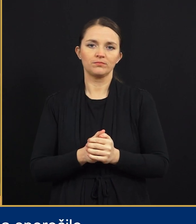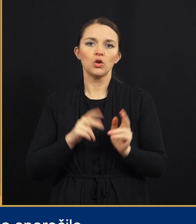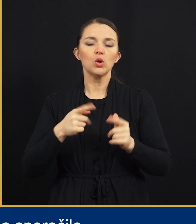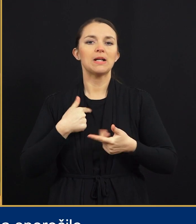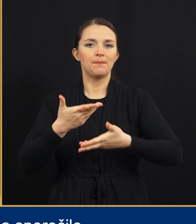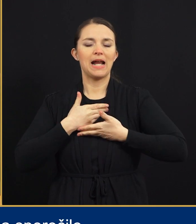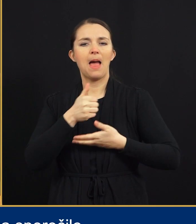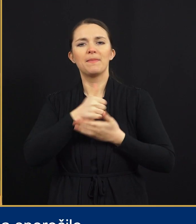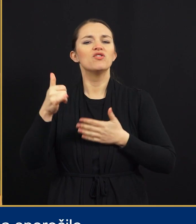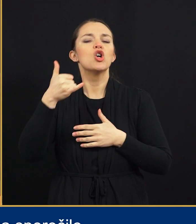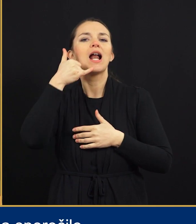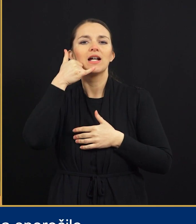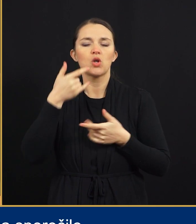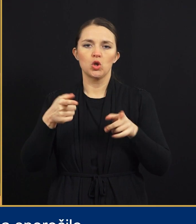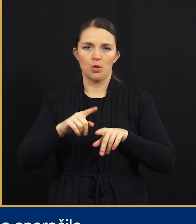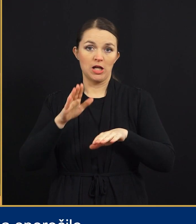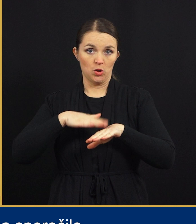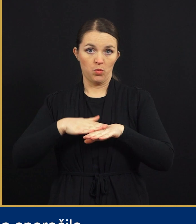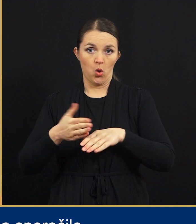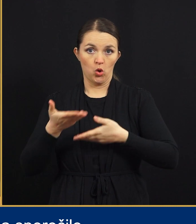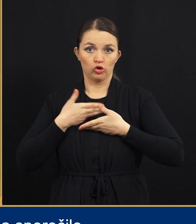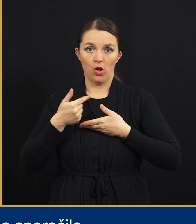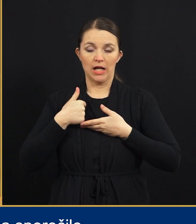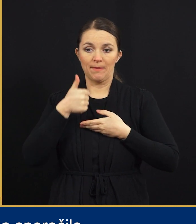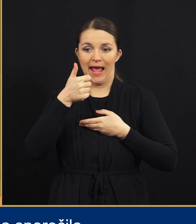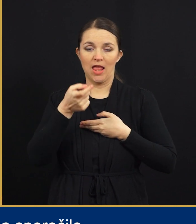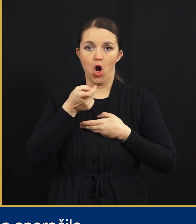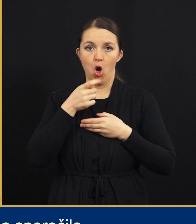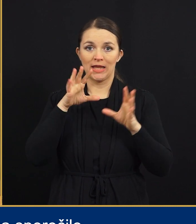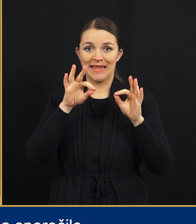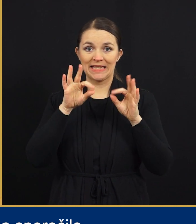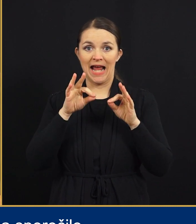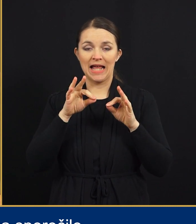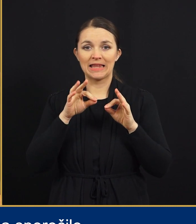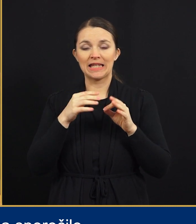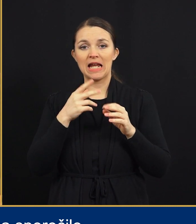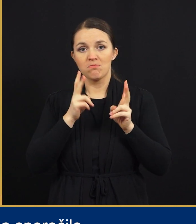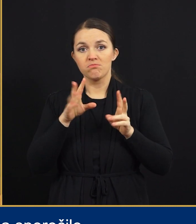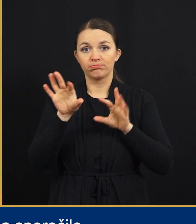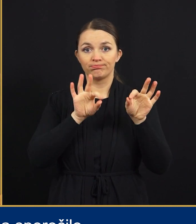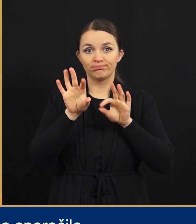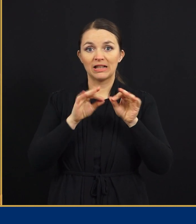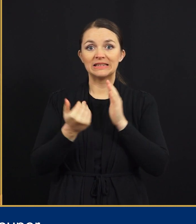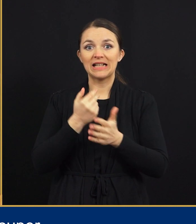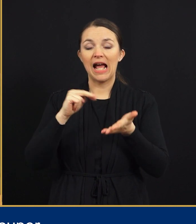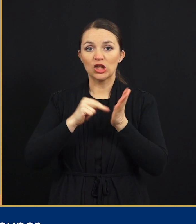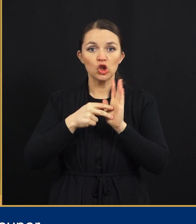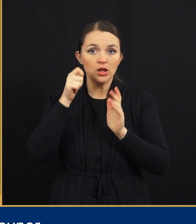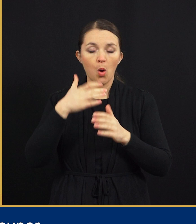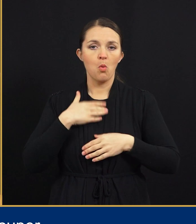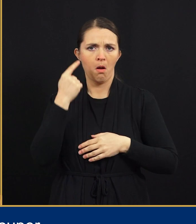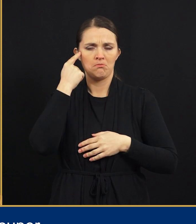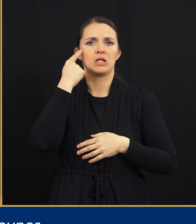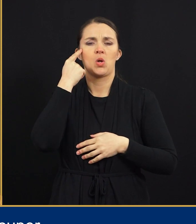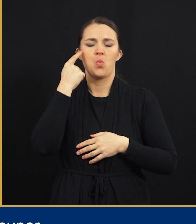Ko sem prejela prvič klic oziroma sporočilo, da sem ena od 10 nominirank za inženirko, je bila moja